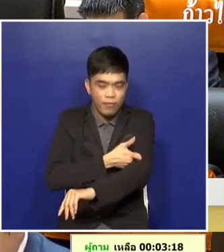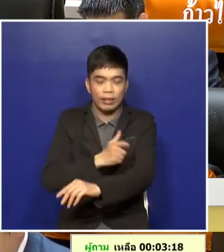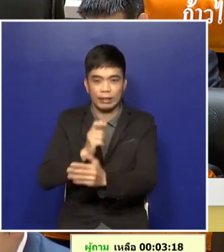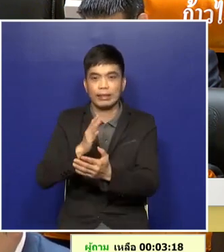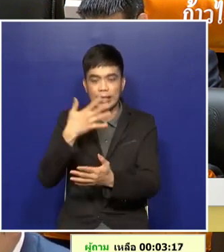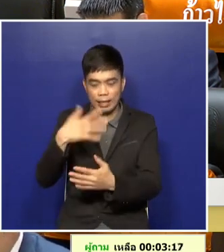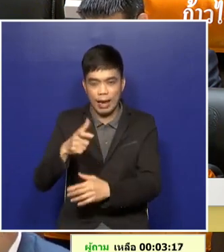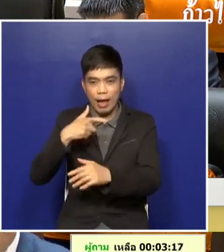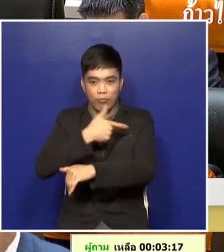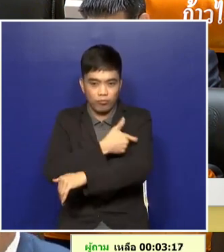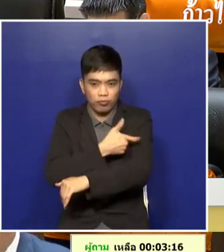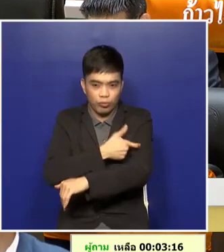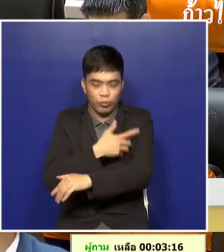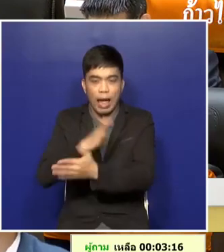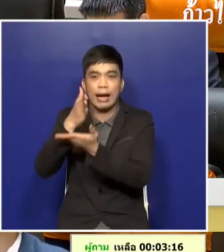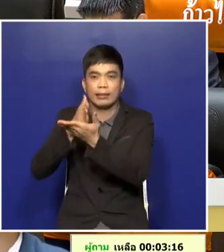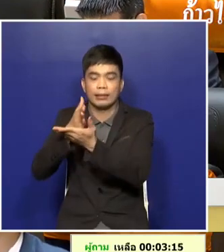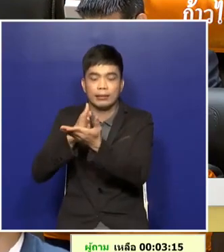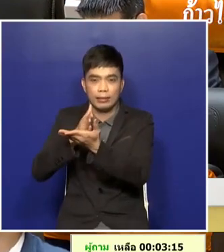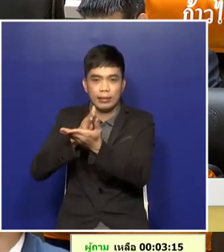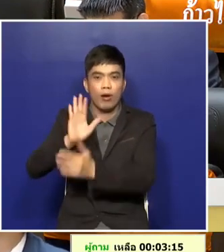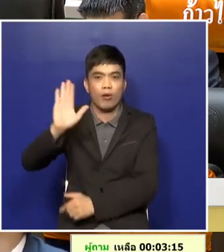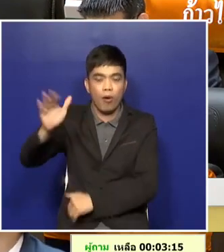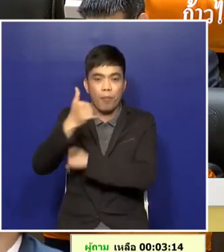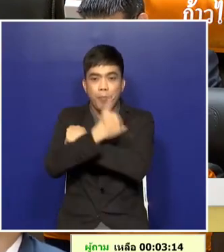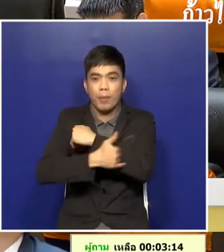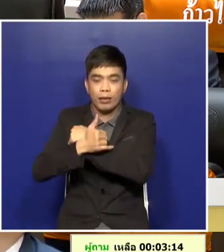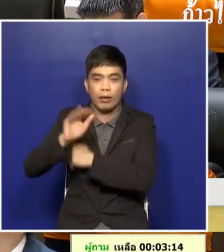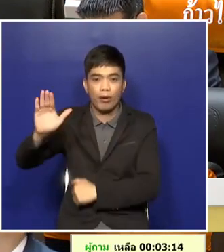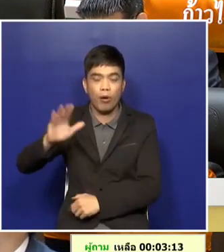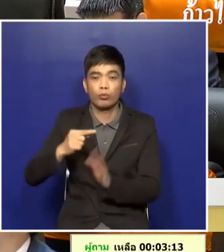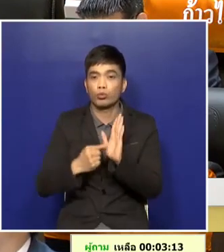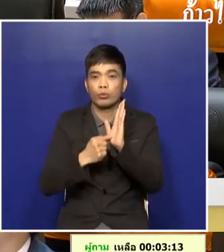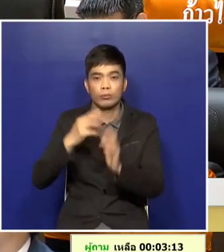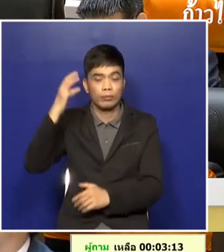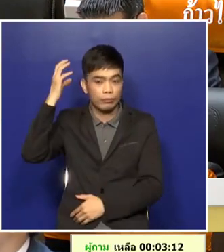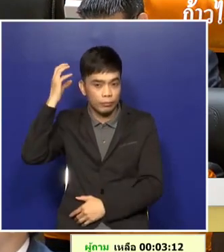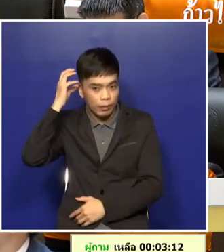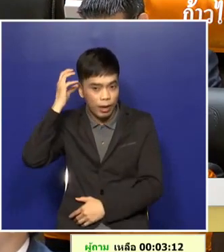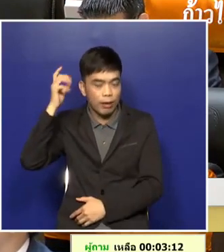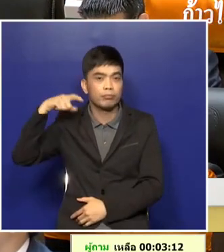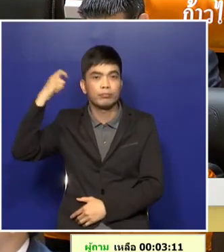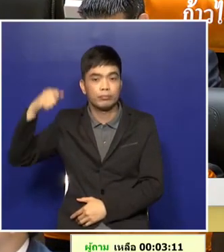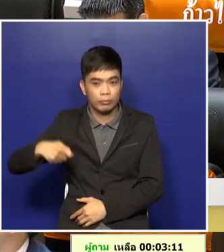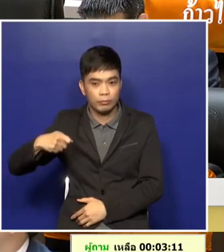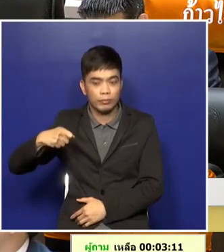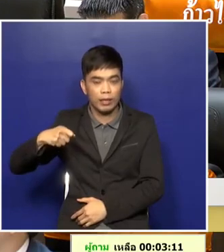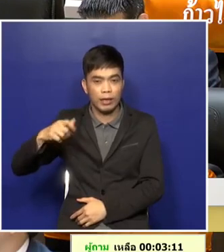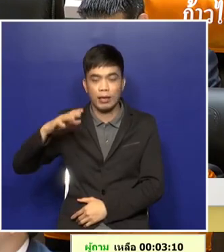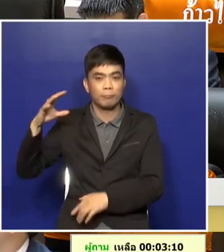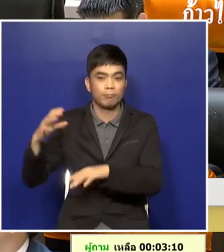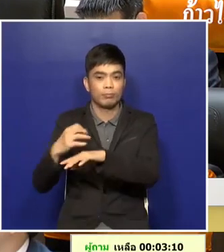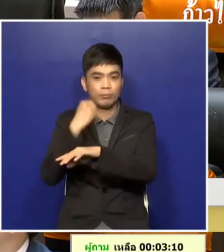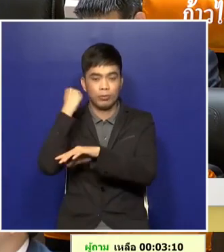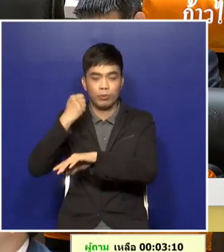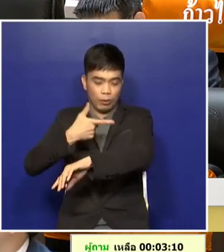ครับเกือบจะหมดเกือบจะเป็น herd immunity บ้านเพื่อนบ้านเราเนี่ยอย่างลาวหรือเมียนมาที่รัฐประหารไปเนี่ยยังฉีดวั